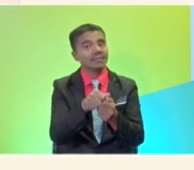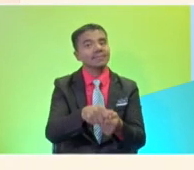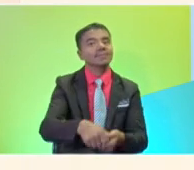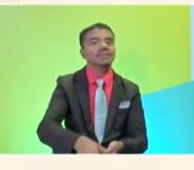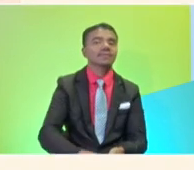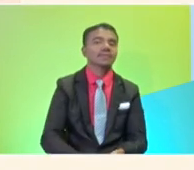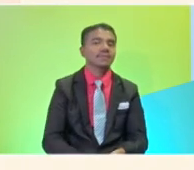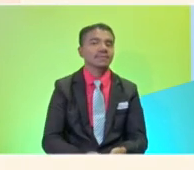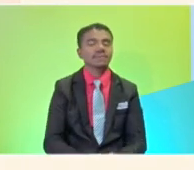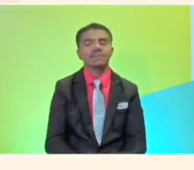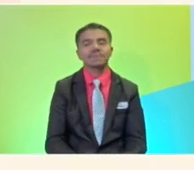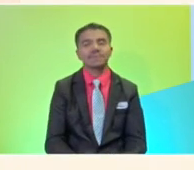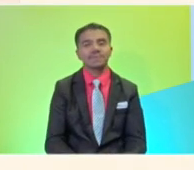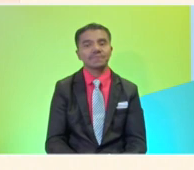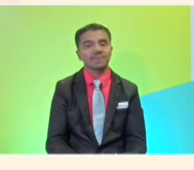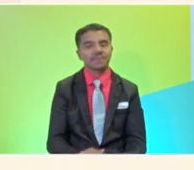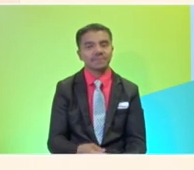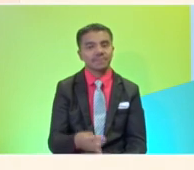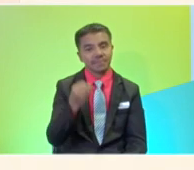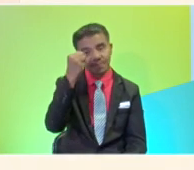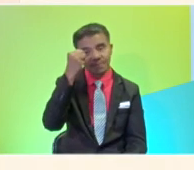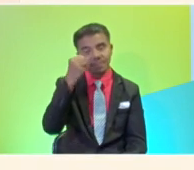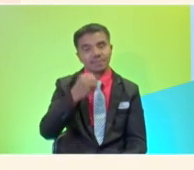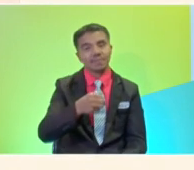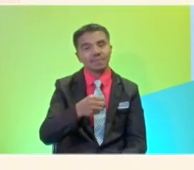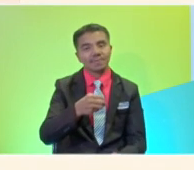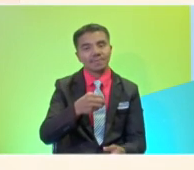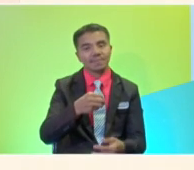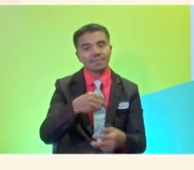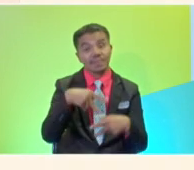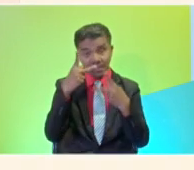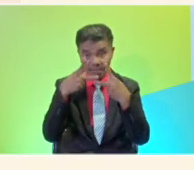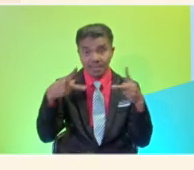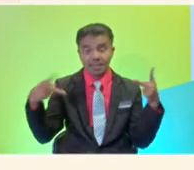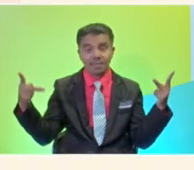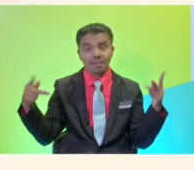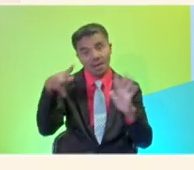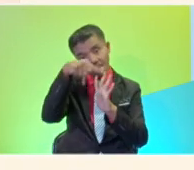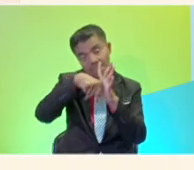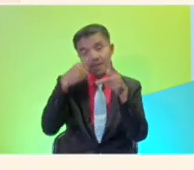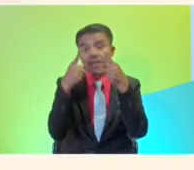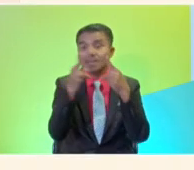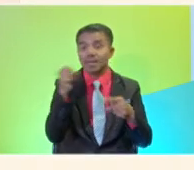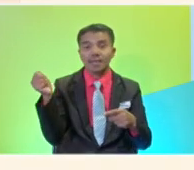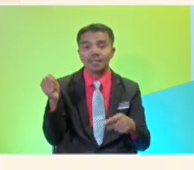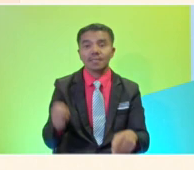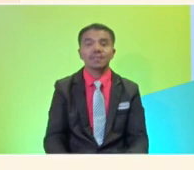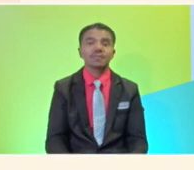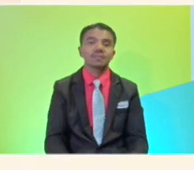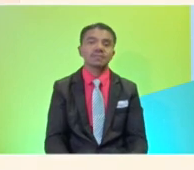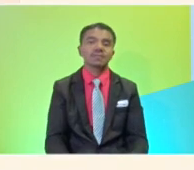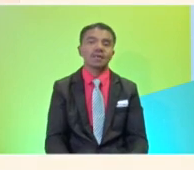mesti ada qiraah attalib alkalimat qiraatul Talib dimulakan dengan qiraah tapi yang membezakannya adalah di hujung